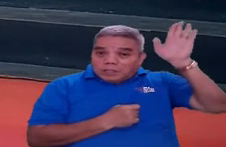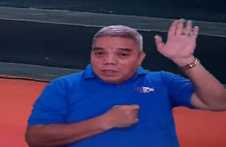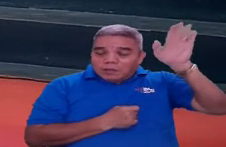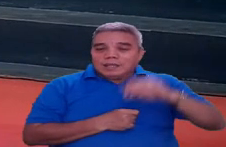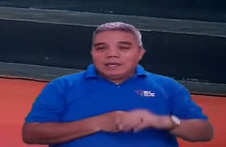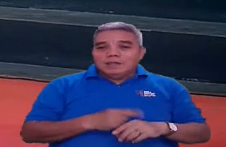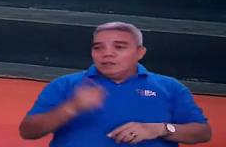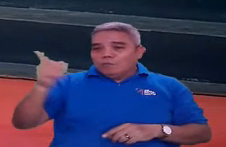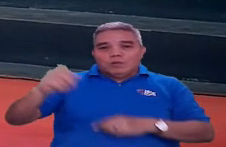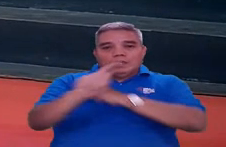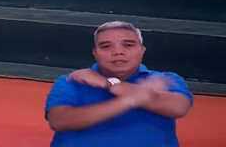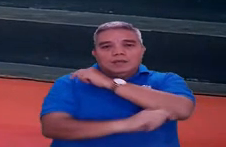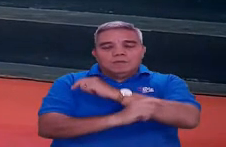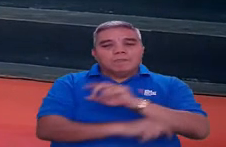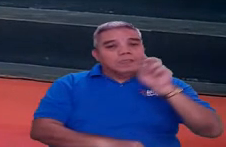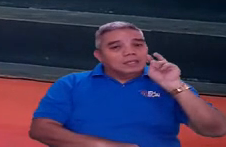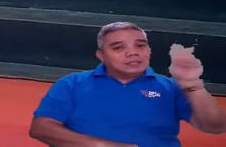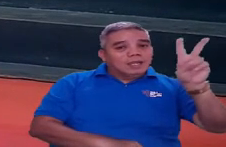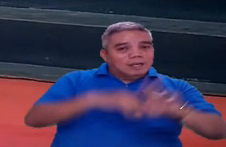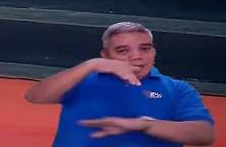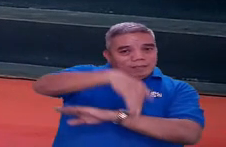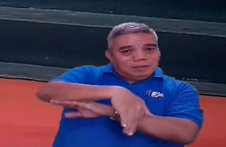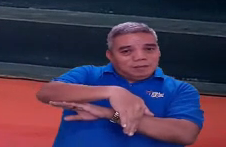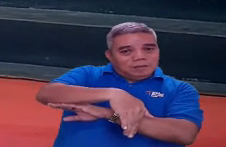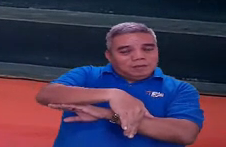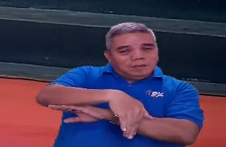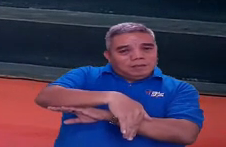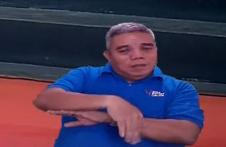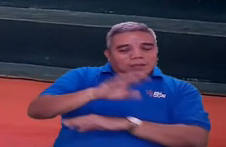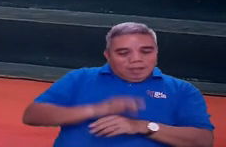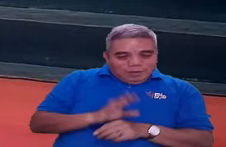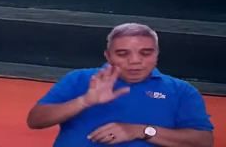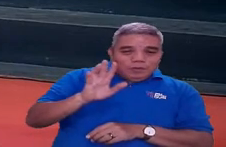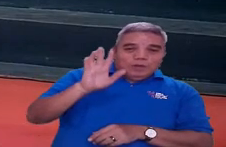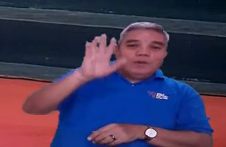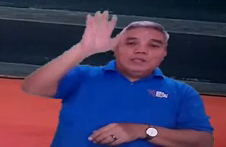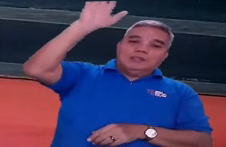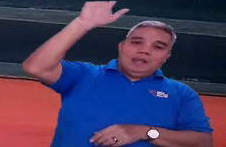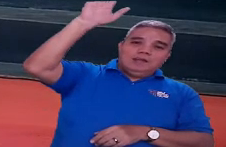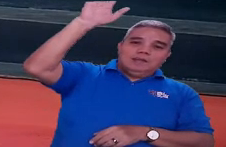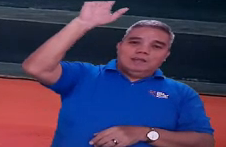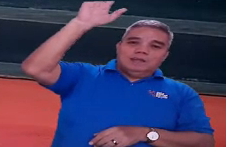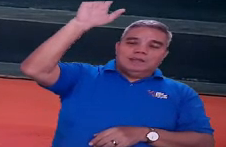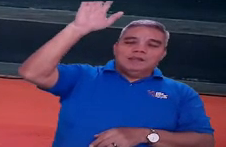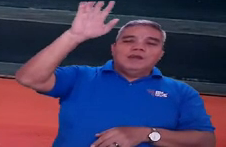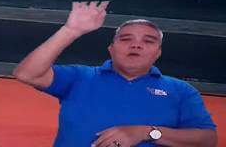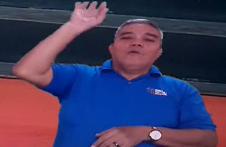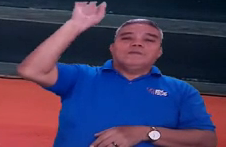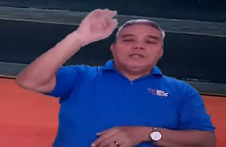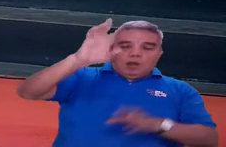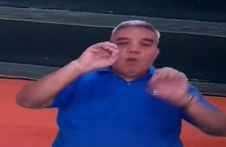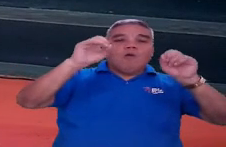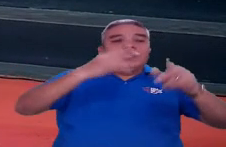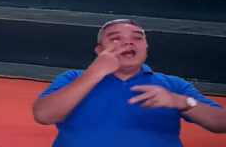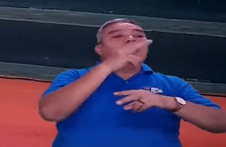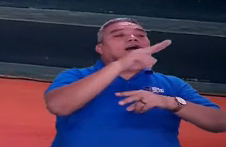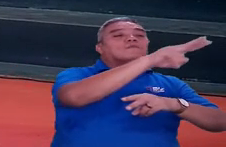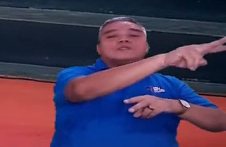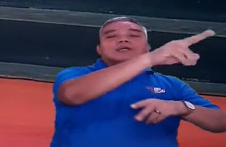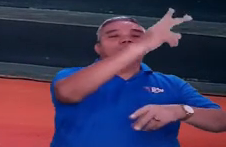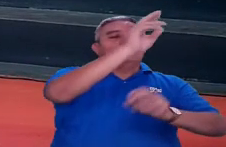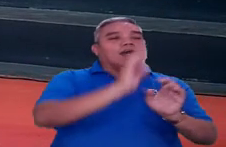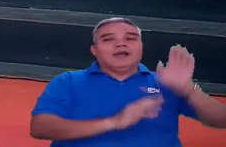put it down. The second night, I raised my hand. Pag sabi ng preacher, okay, I see